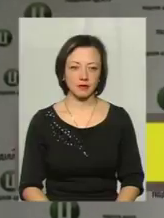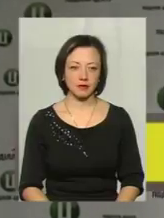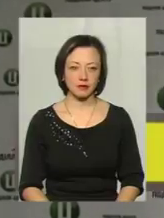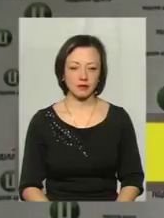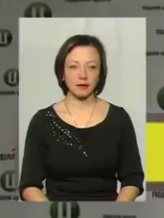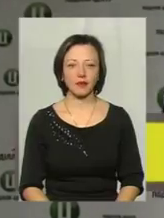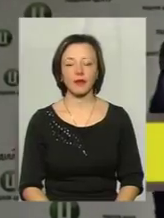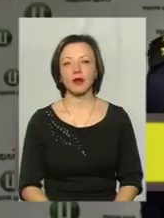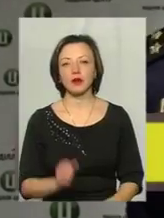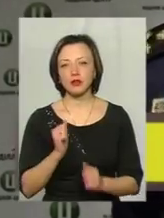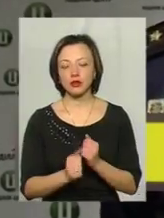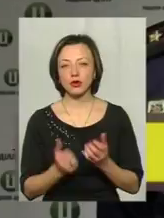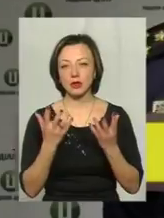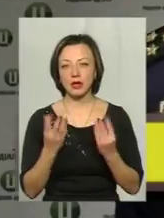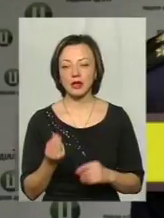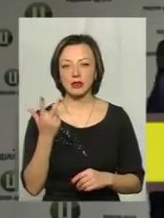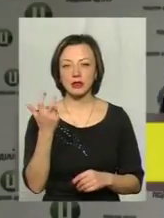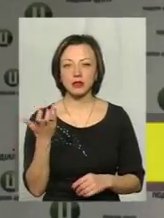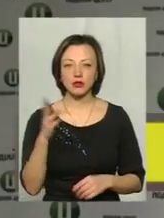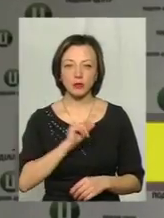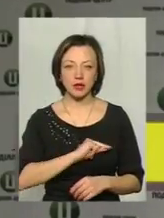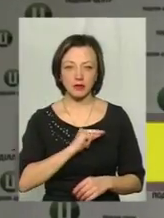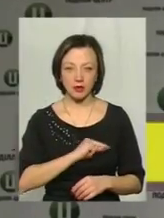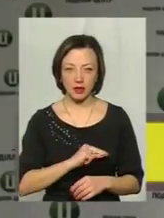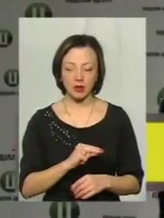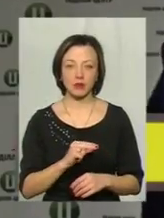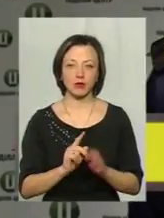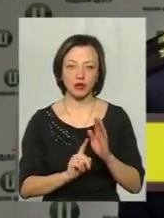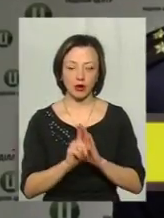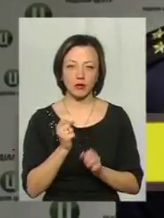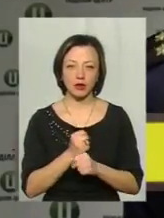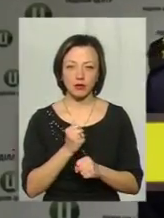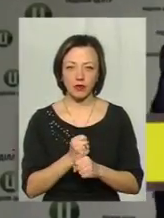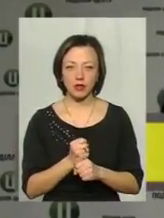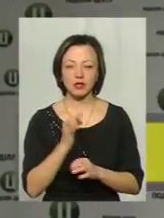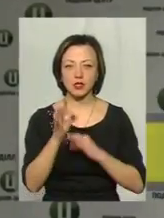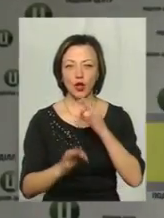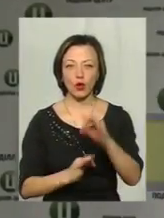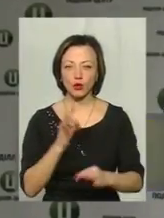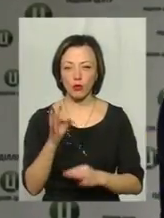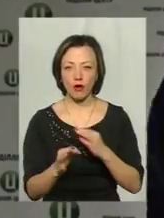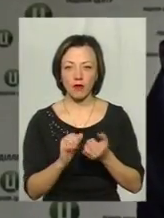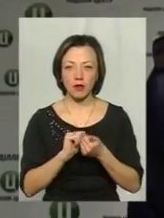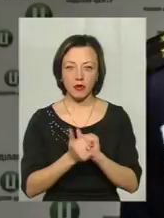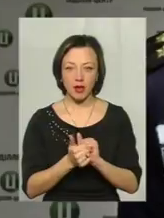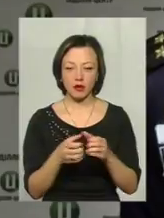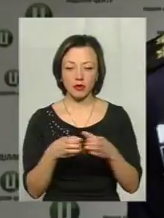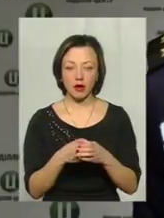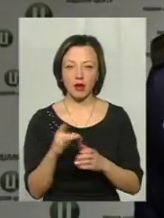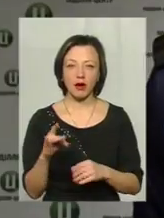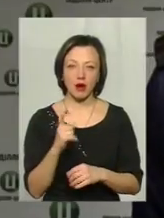чоловік особового складу на 100 одиницях пожежної та спеціальної техніки. Це ті, які знаходяться цілодобово на чергуванні і міняються особовий склад один